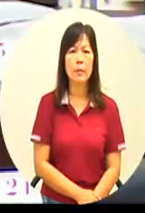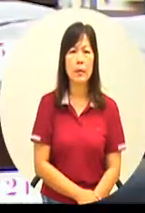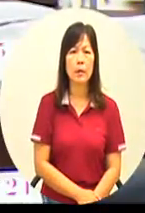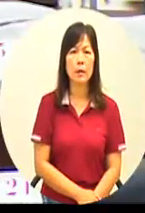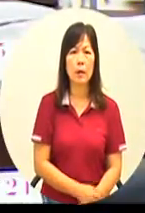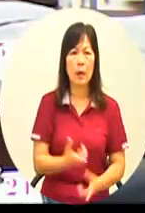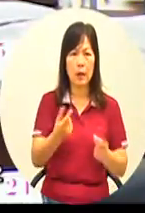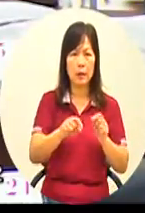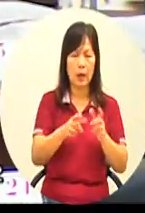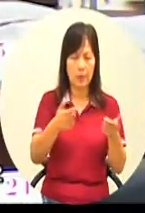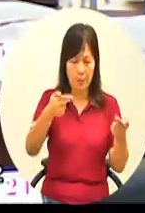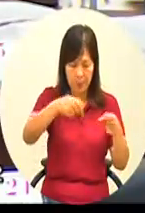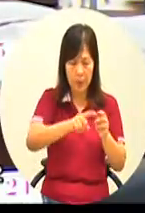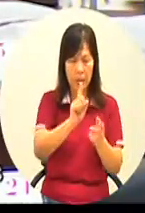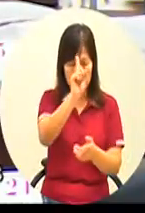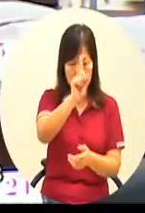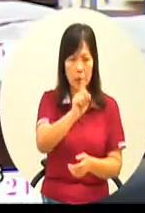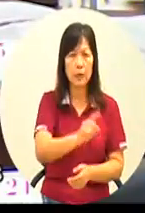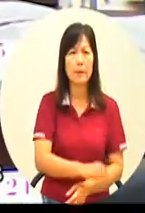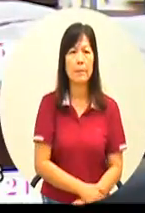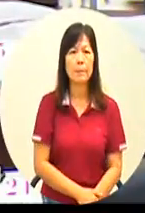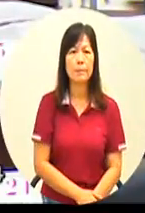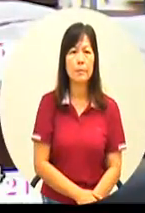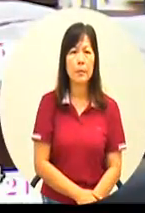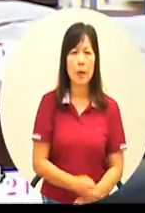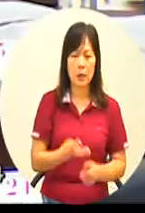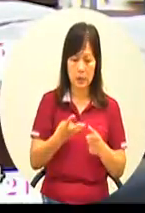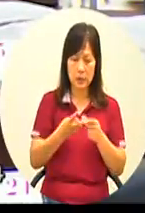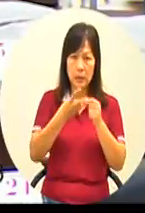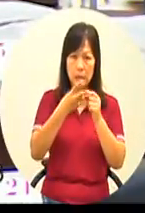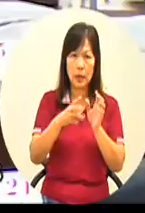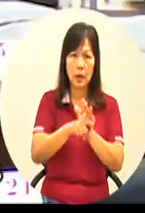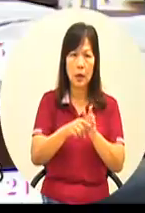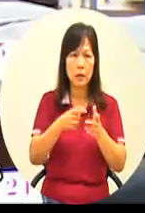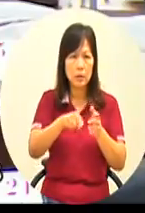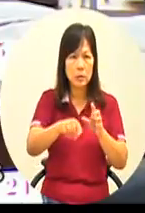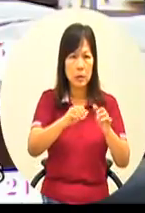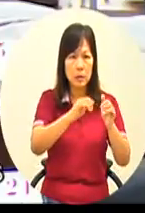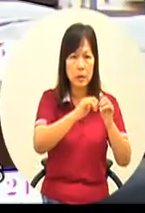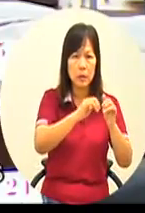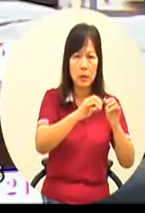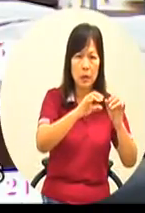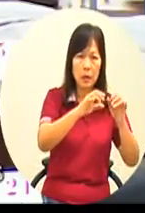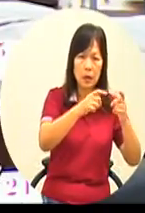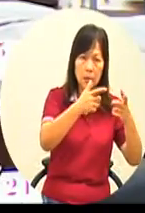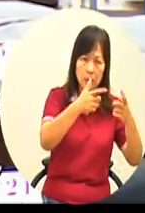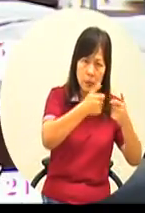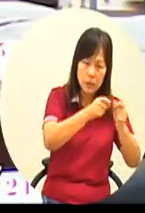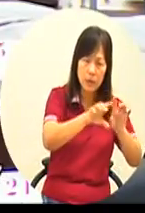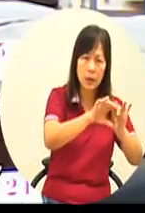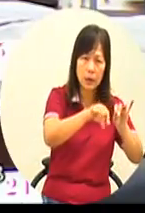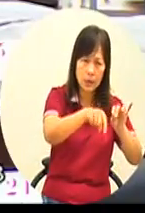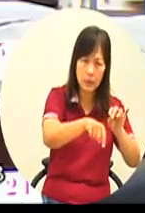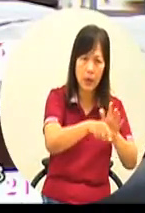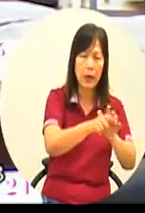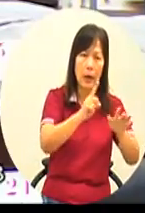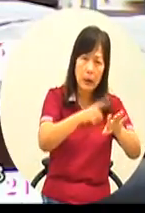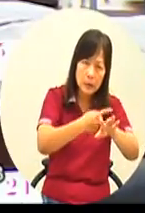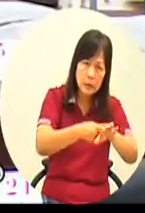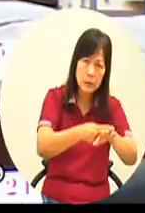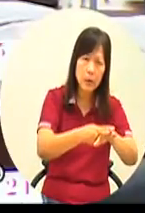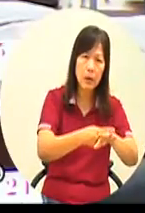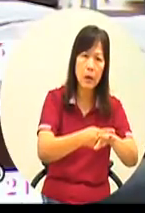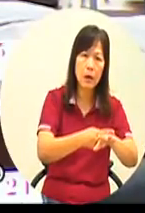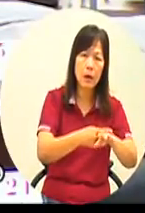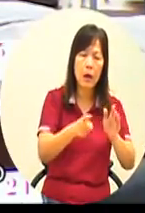就可以整合为一个。第三，适当的当地地理或习惯或且具有其